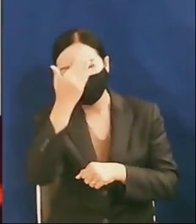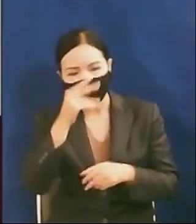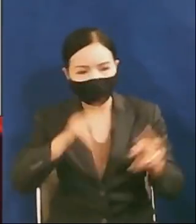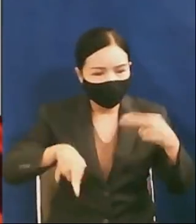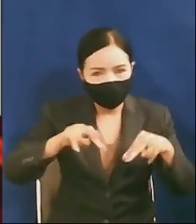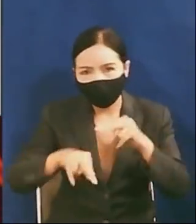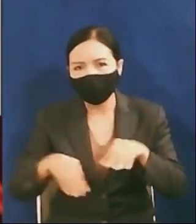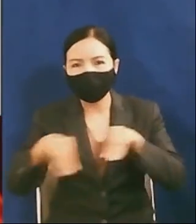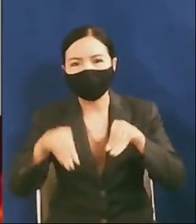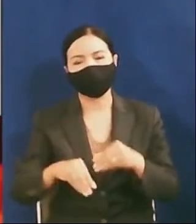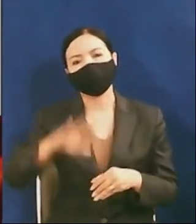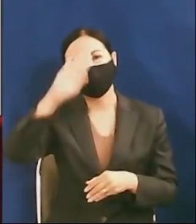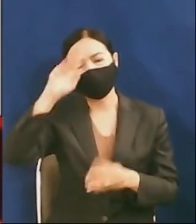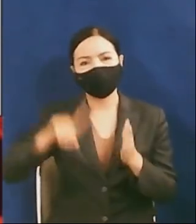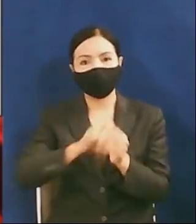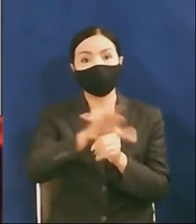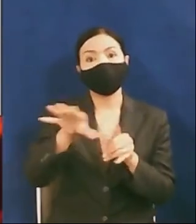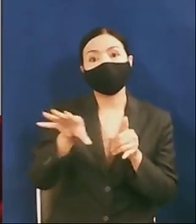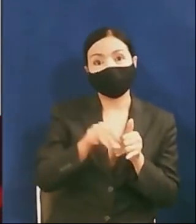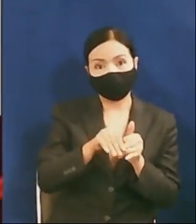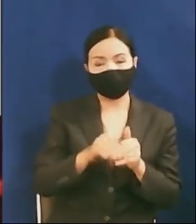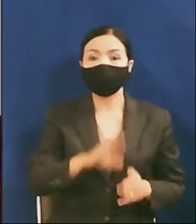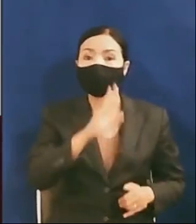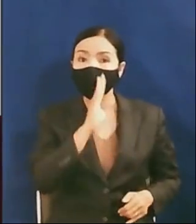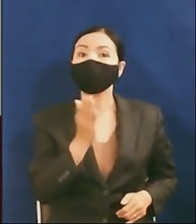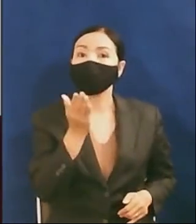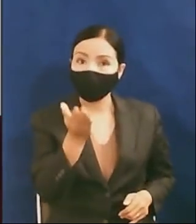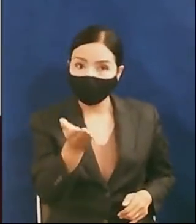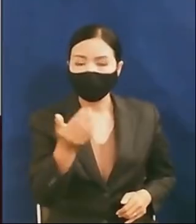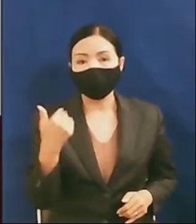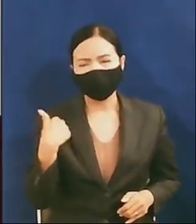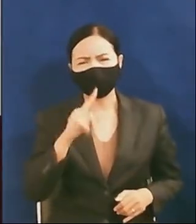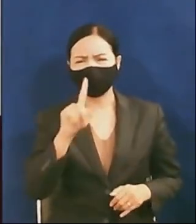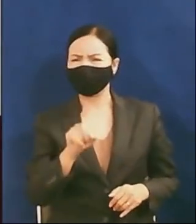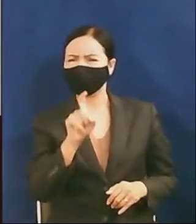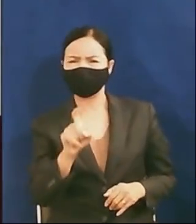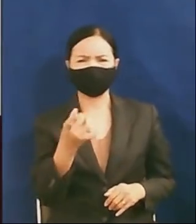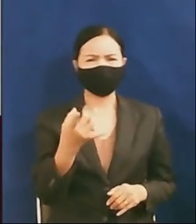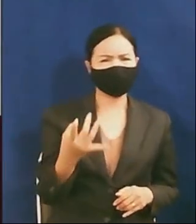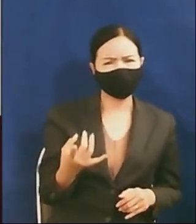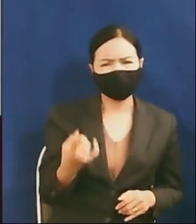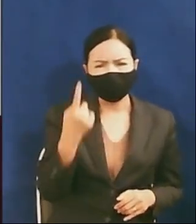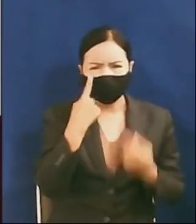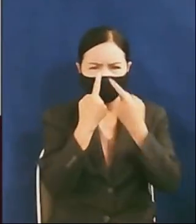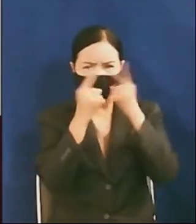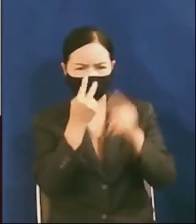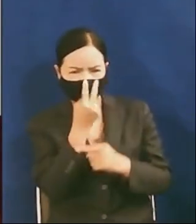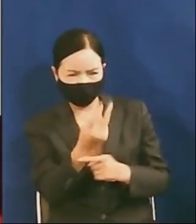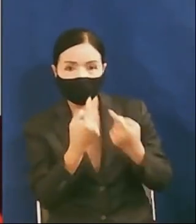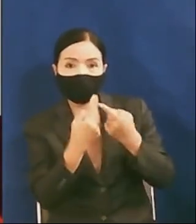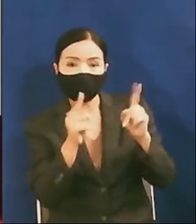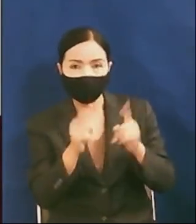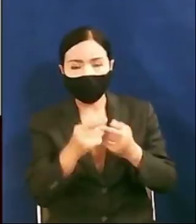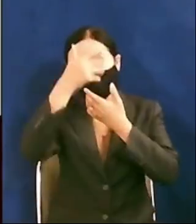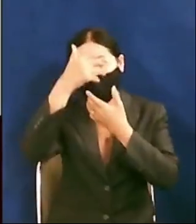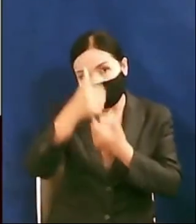นั้นนะครับถ้าหากว่าท่านนะครับมีข้อสงสัยนะครับเห็นความผิดปกตินะครับส